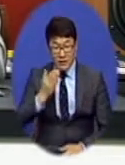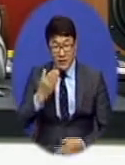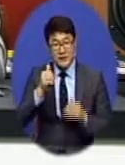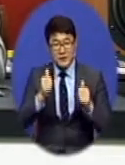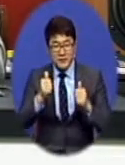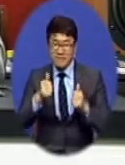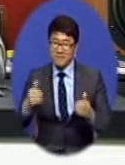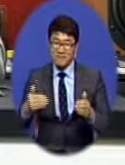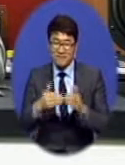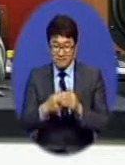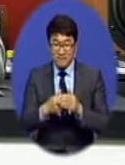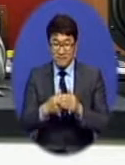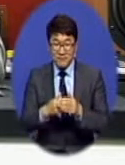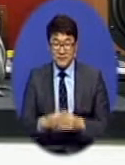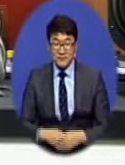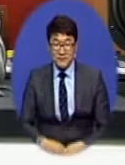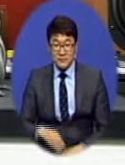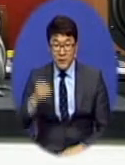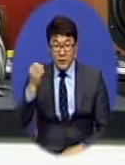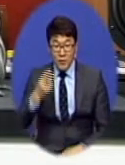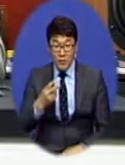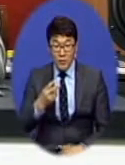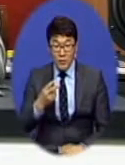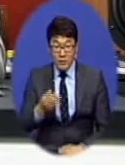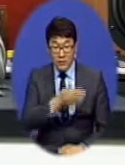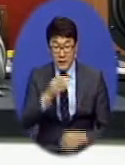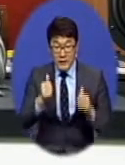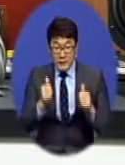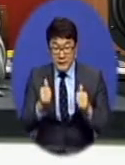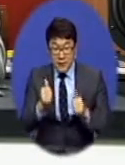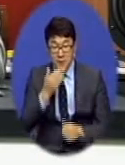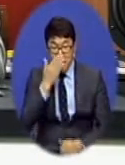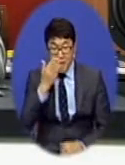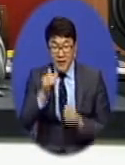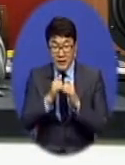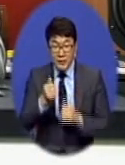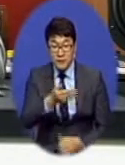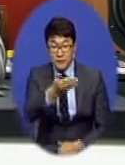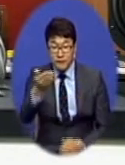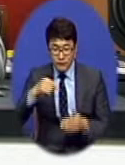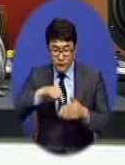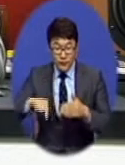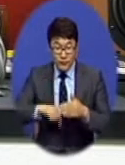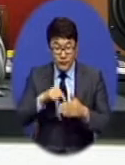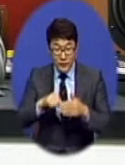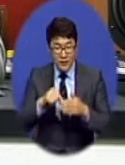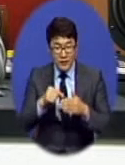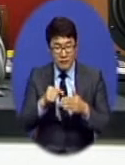심사가 완료되겠습니다. 네, 그리고 네. 참여에 이렇게 심사에 참여해주신 저희 참여하신